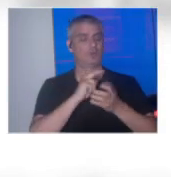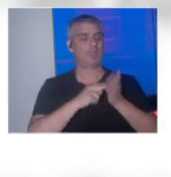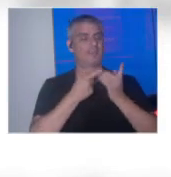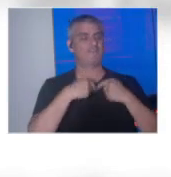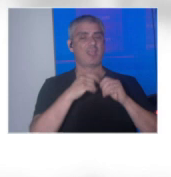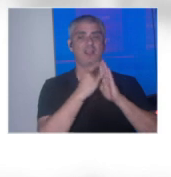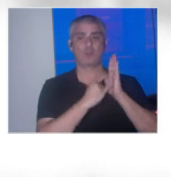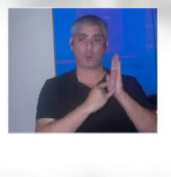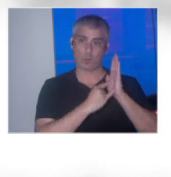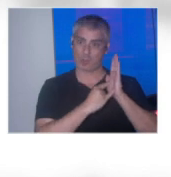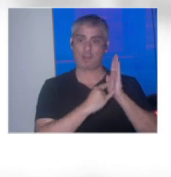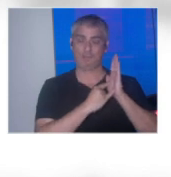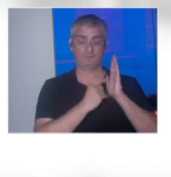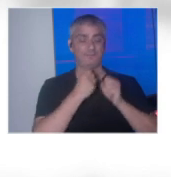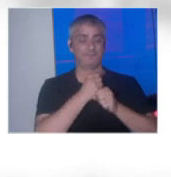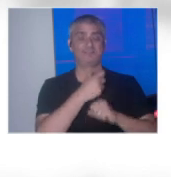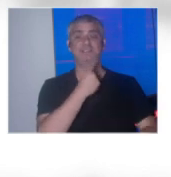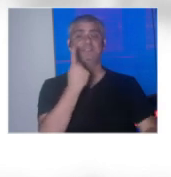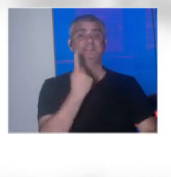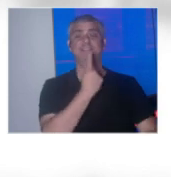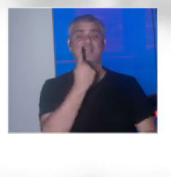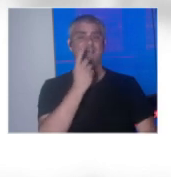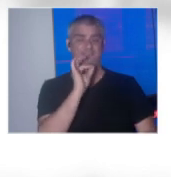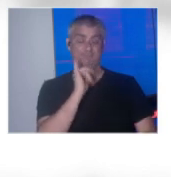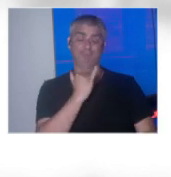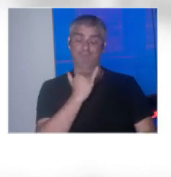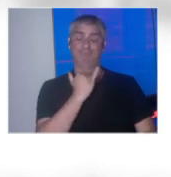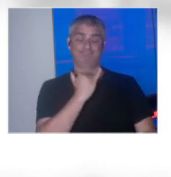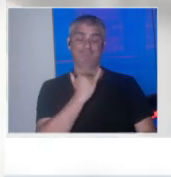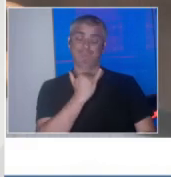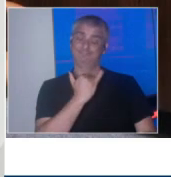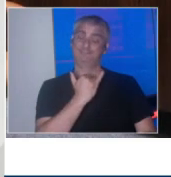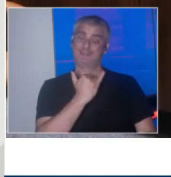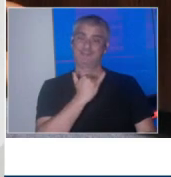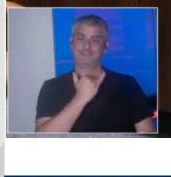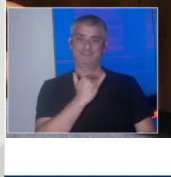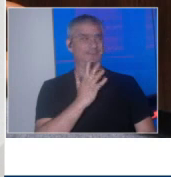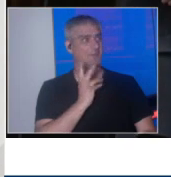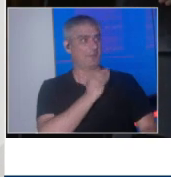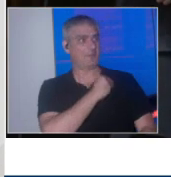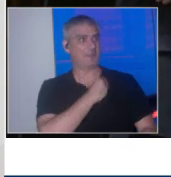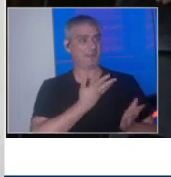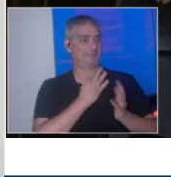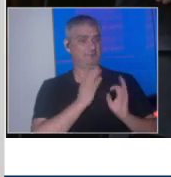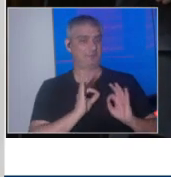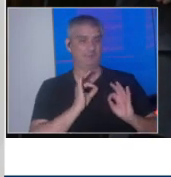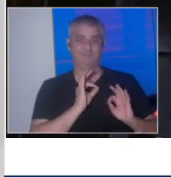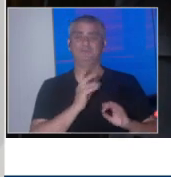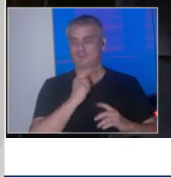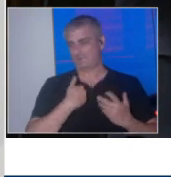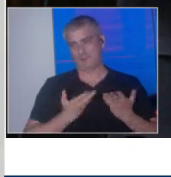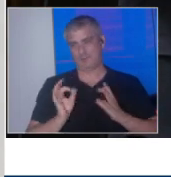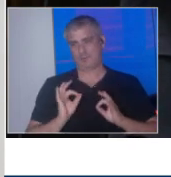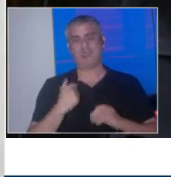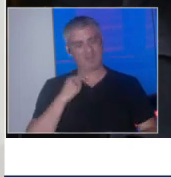ועדת חוקה, שהנציג היחידי מה... כן, כן. הנציג היחידי מה... גם אותי